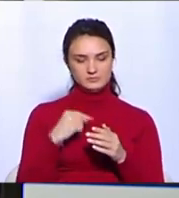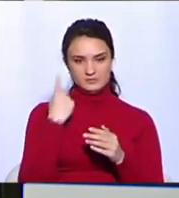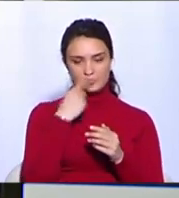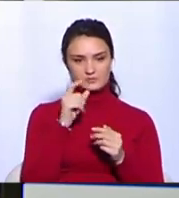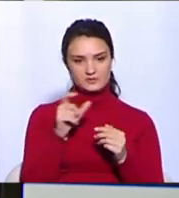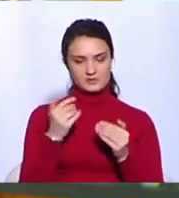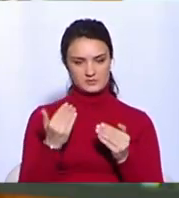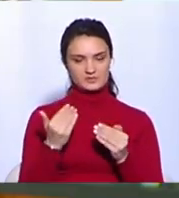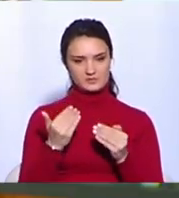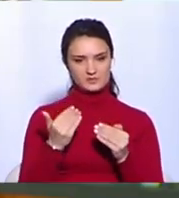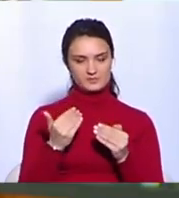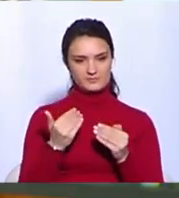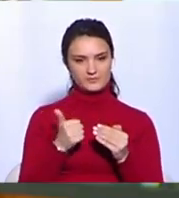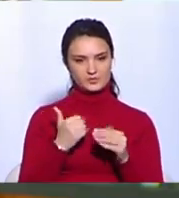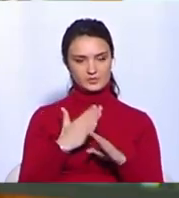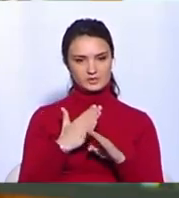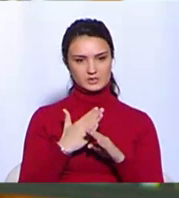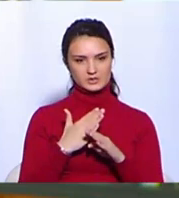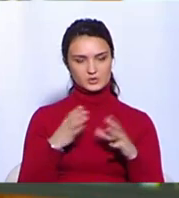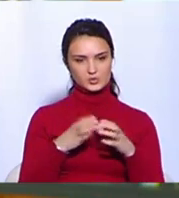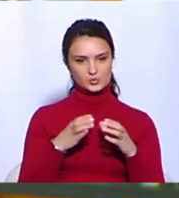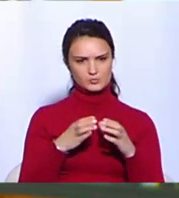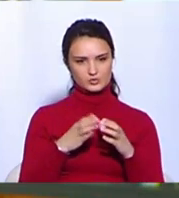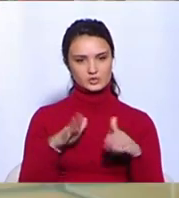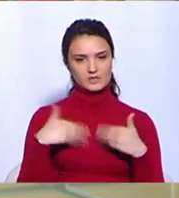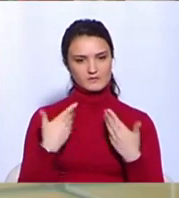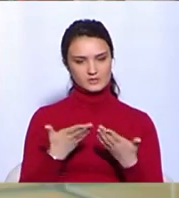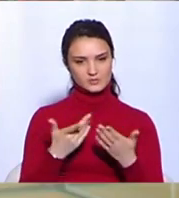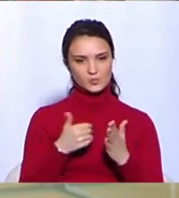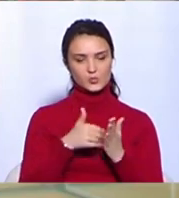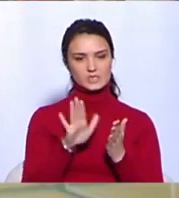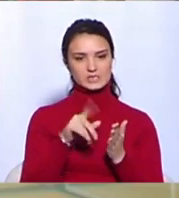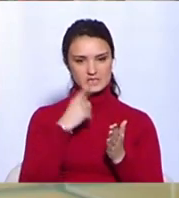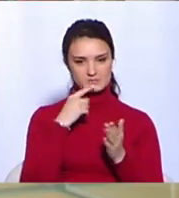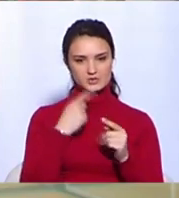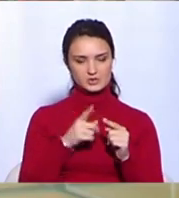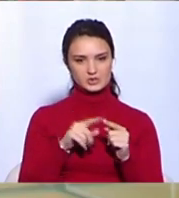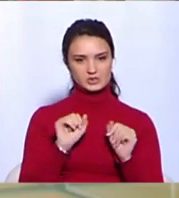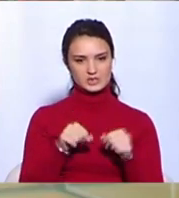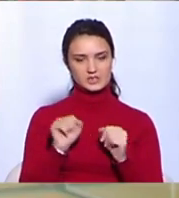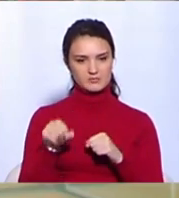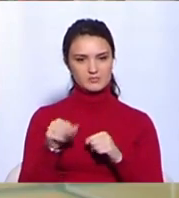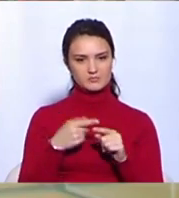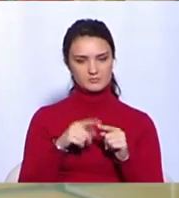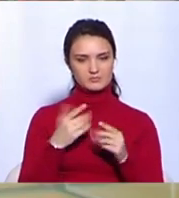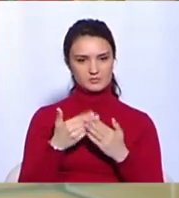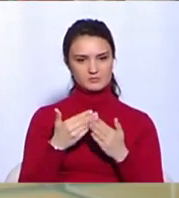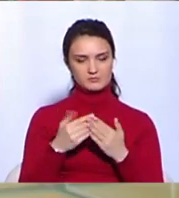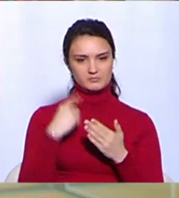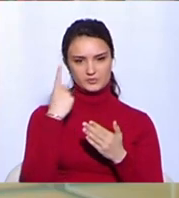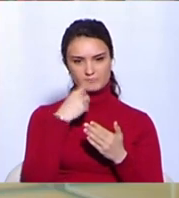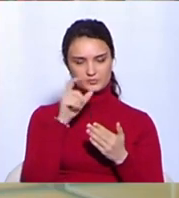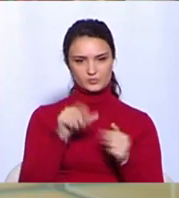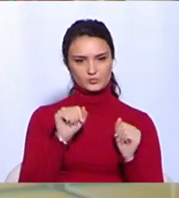თვისებების წახალისებაზე, როგორიცაა ჯგუფური შეთავაზებისას უარის თქმის შესაძლებლობა. აი თუნდაც